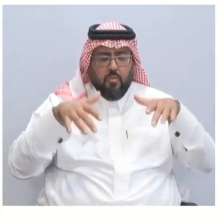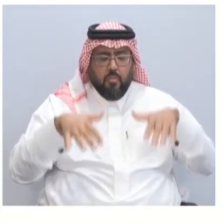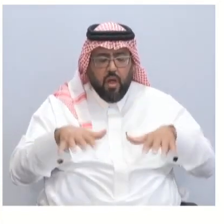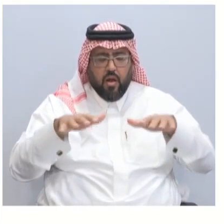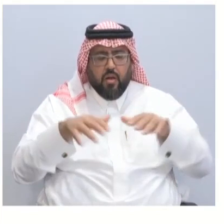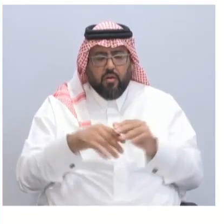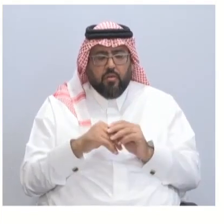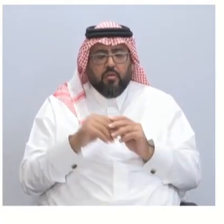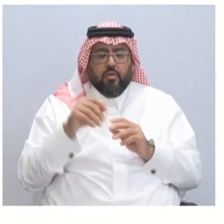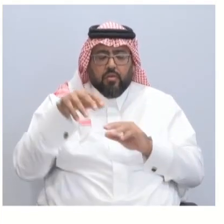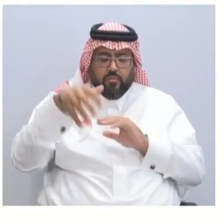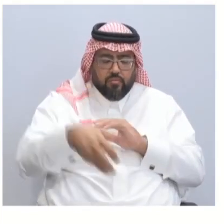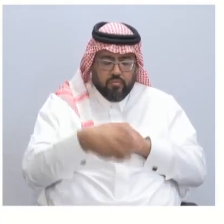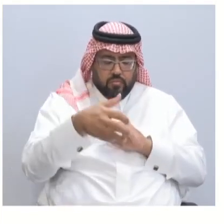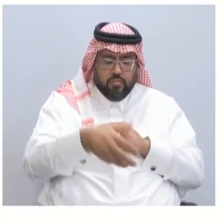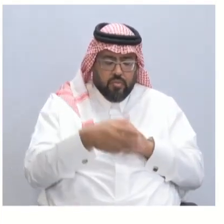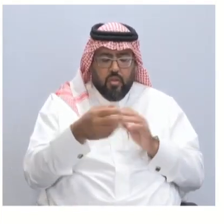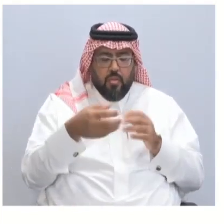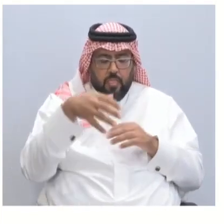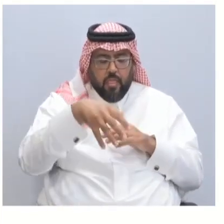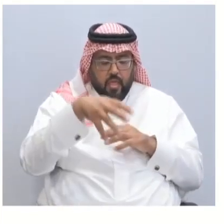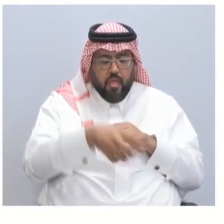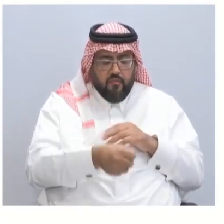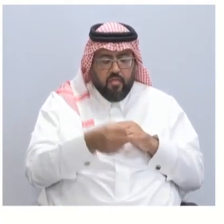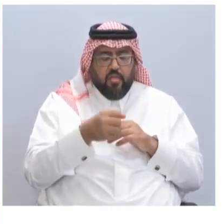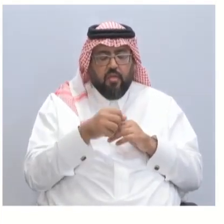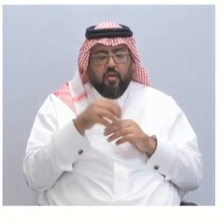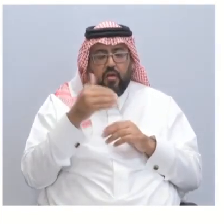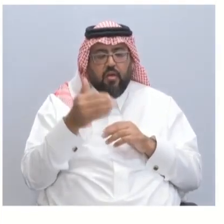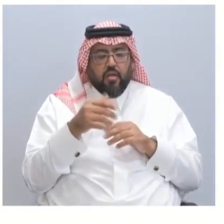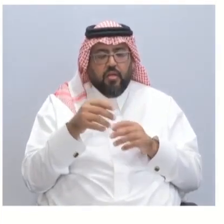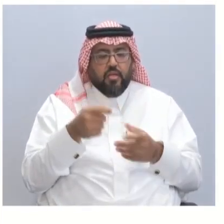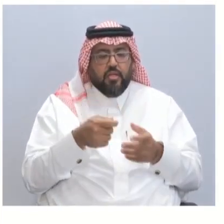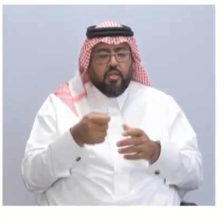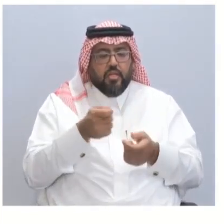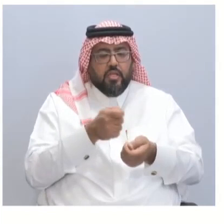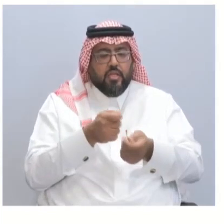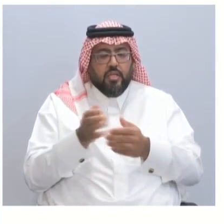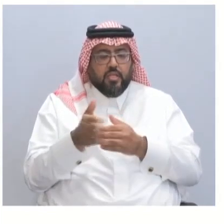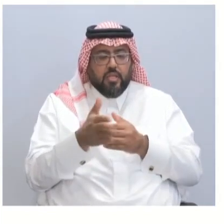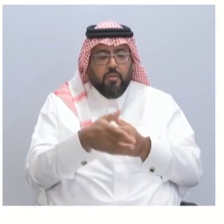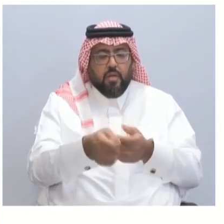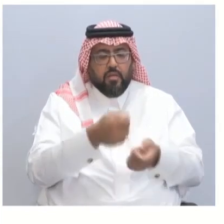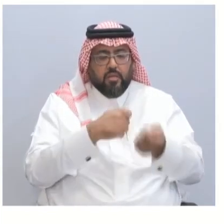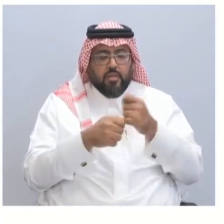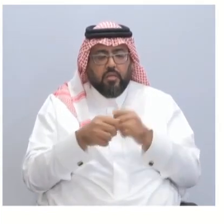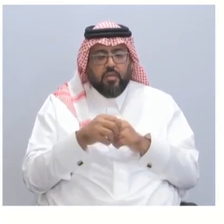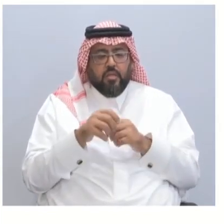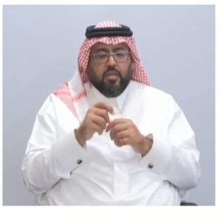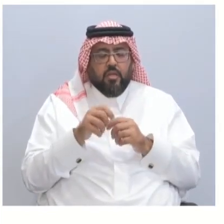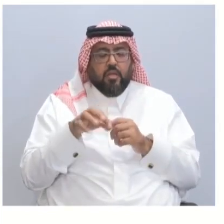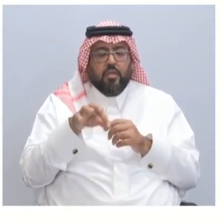على ما اودع الله فيه من خيرات مثل صيد الاسماك واستخراج